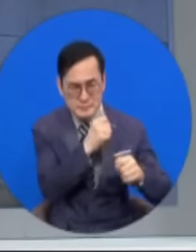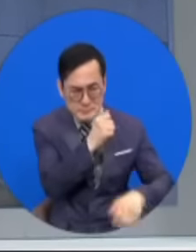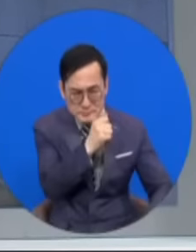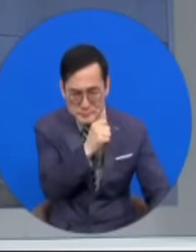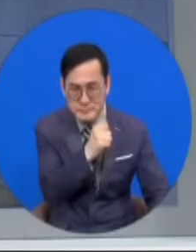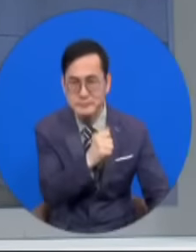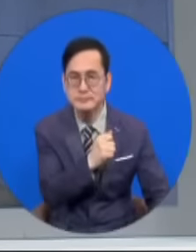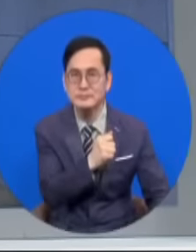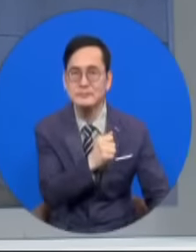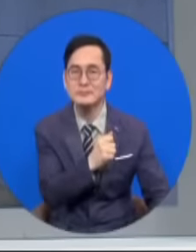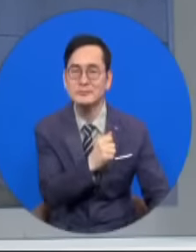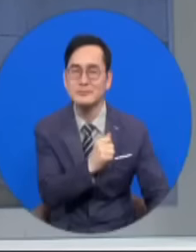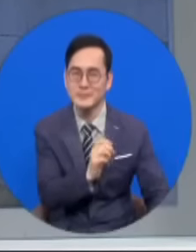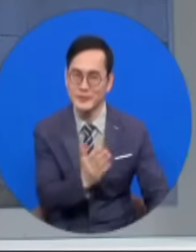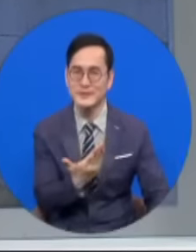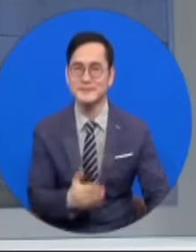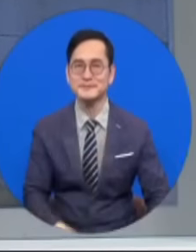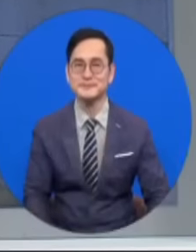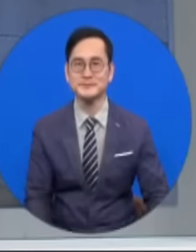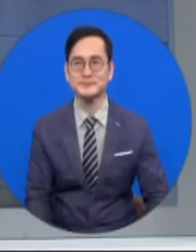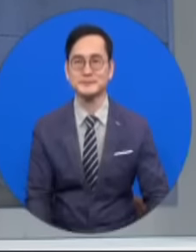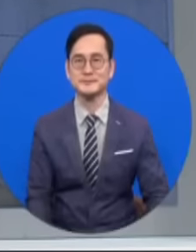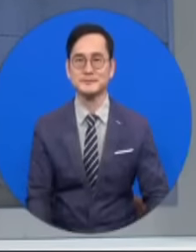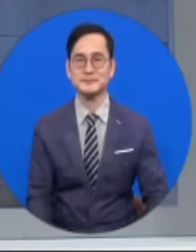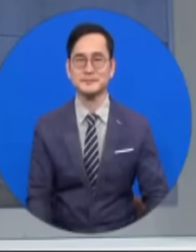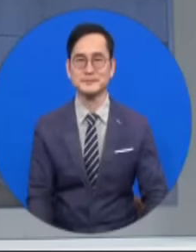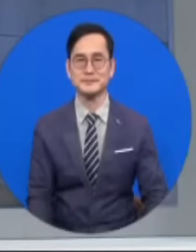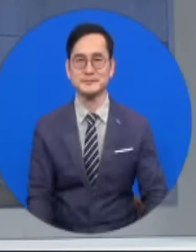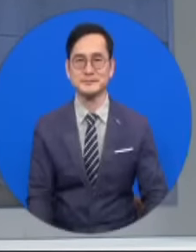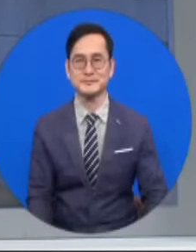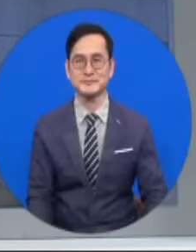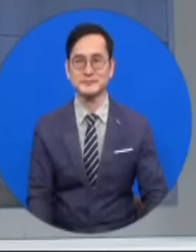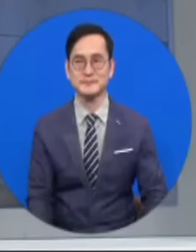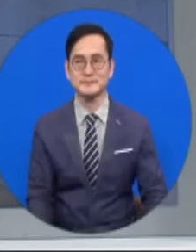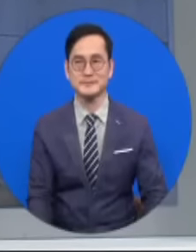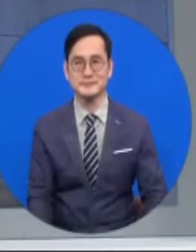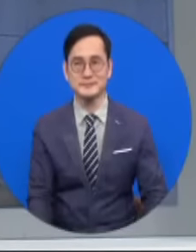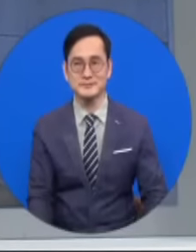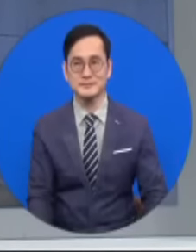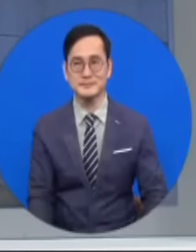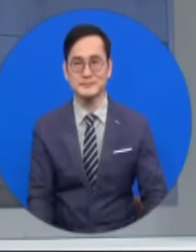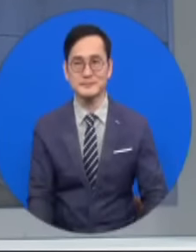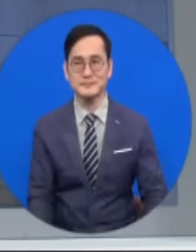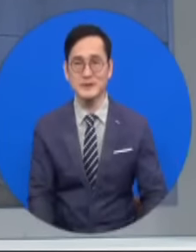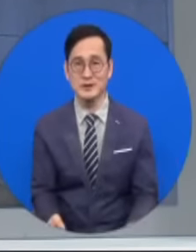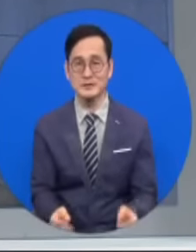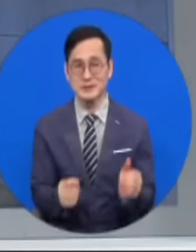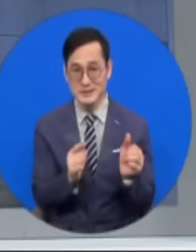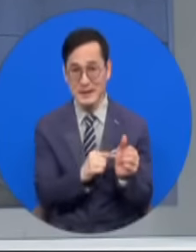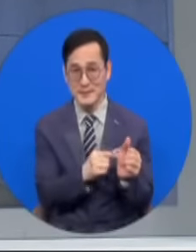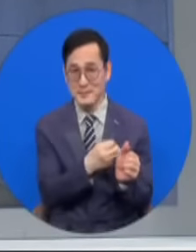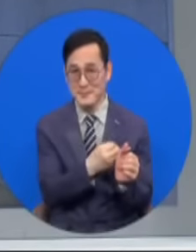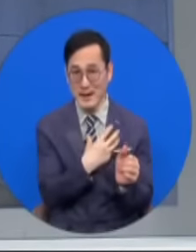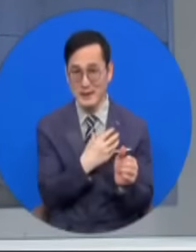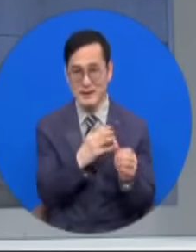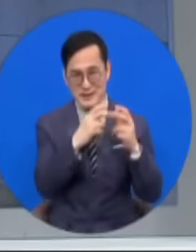있는데요 어 구속 상태에서 이재명 캠프와 소통했다 이런 내용도 보도됐습니다 어떤